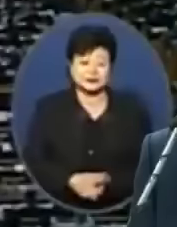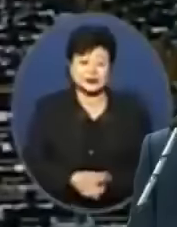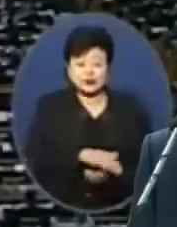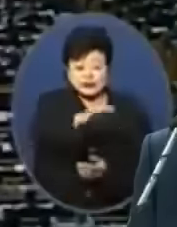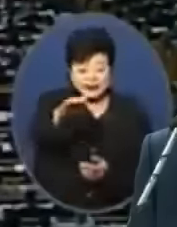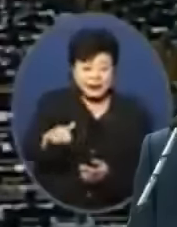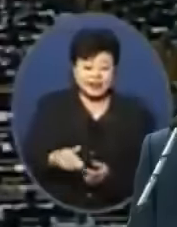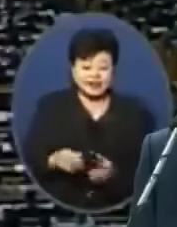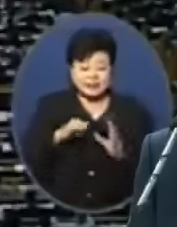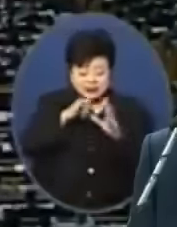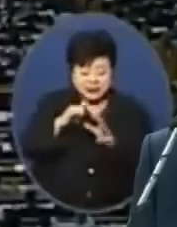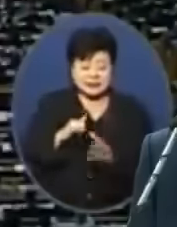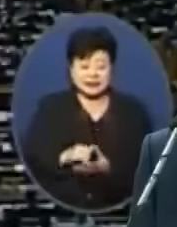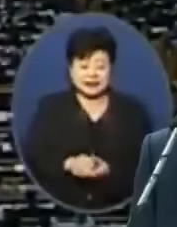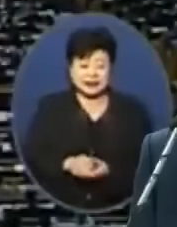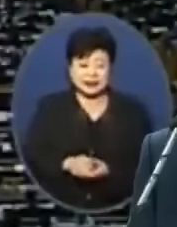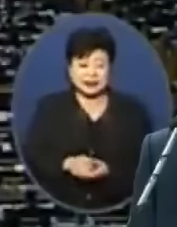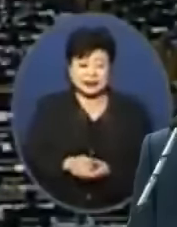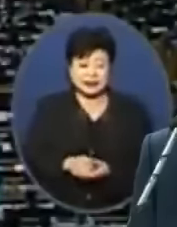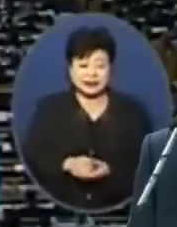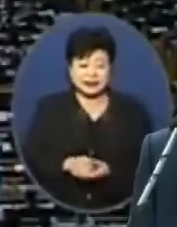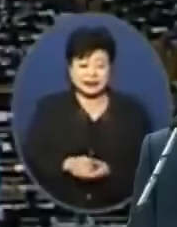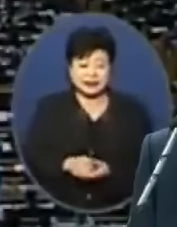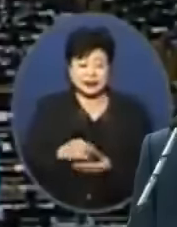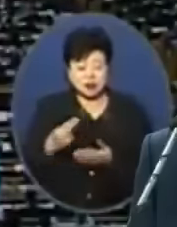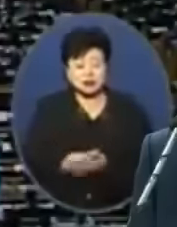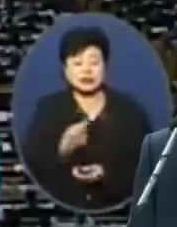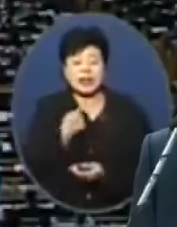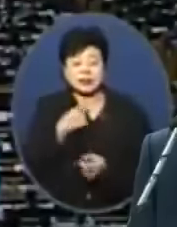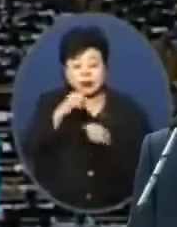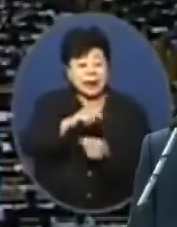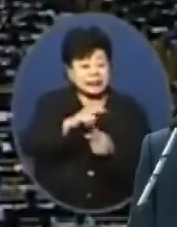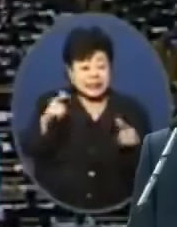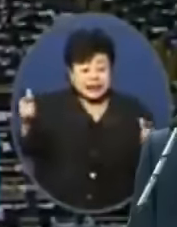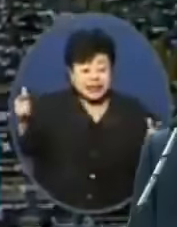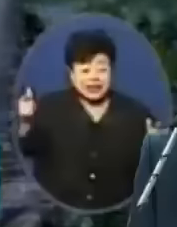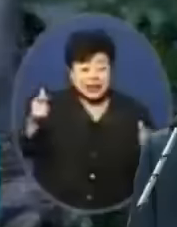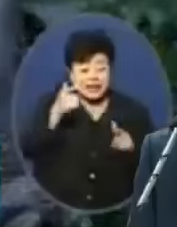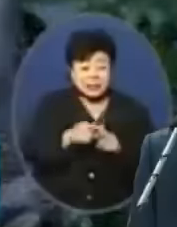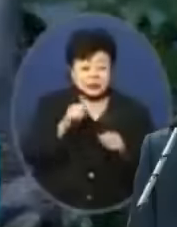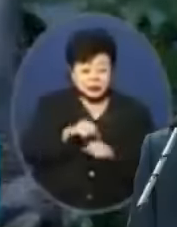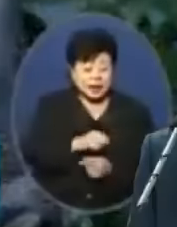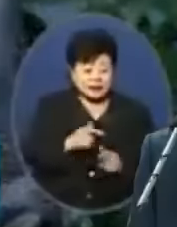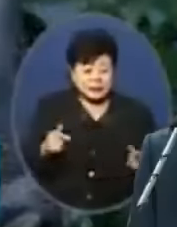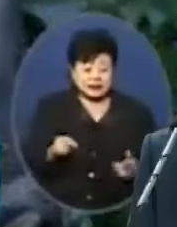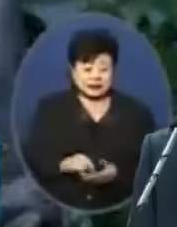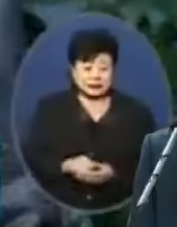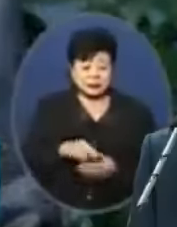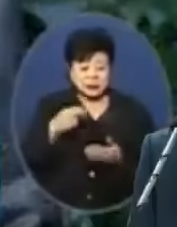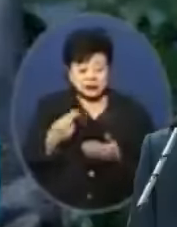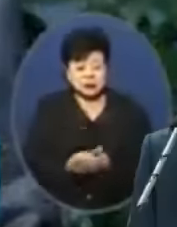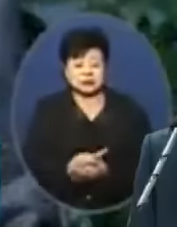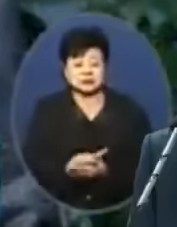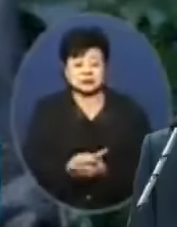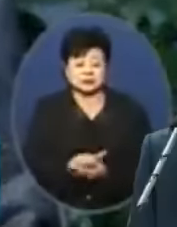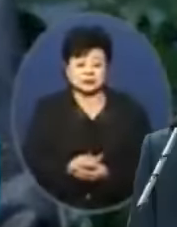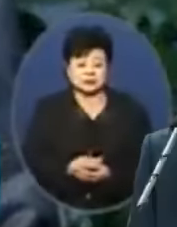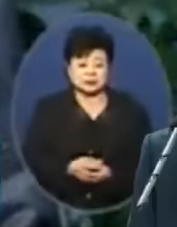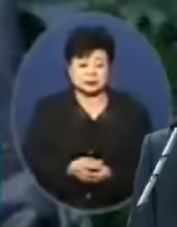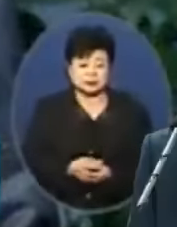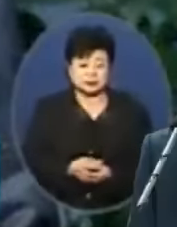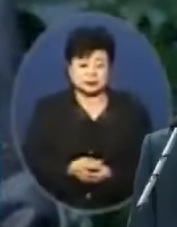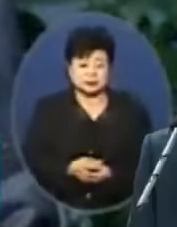우리가 이 세상에 그 꾸러뜨림을 당해도 안 망한다고 말하는 것입니다. 예수 믿고 안 망해요. 그 꾸러뜨린다는 것은 죽이는 것을 말하는